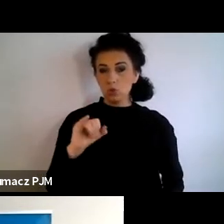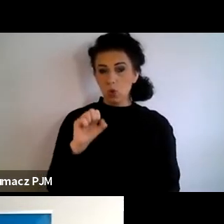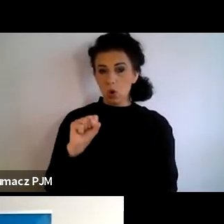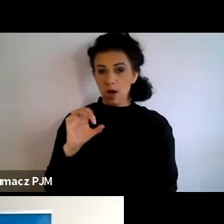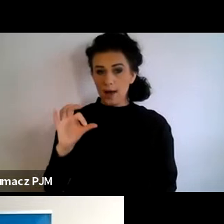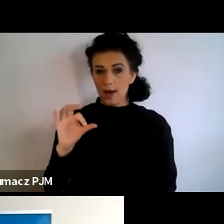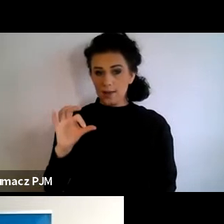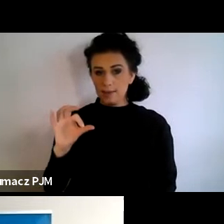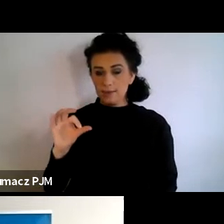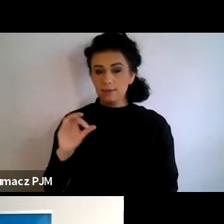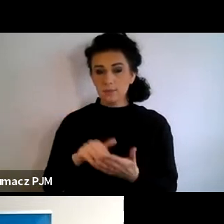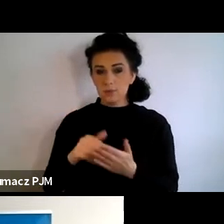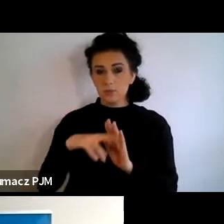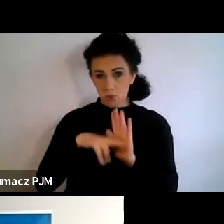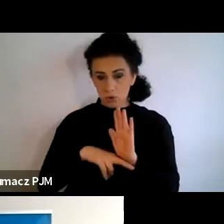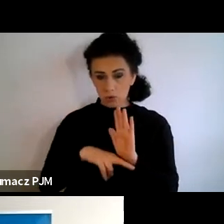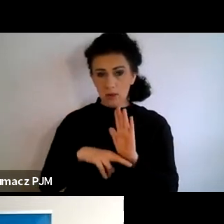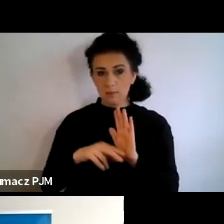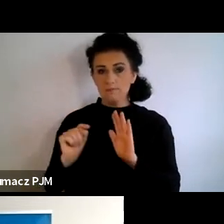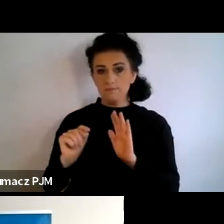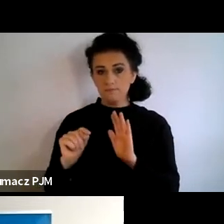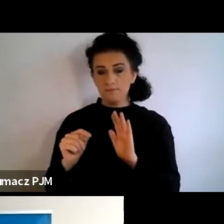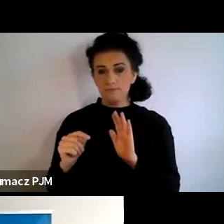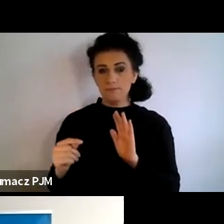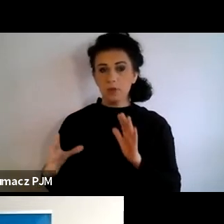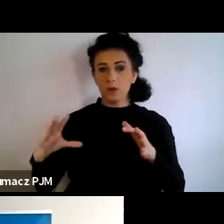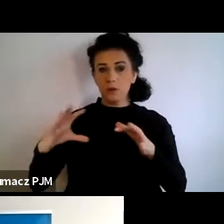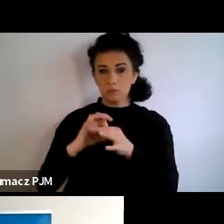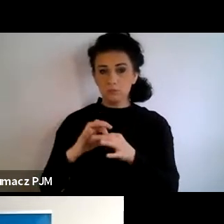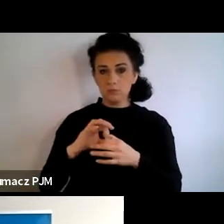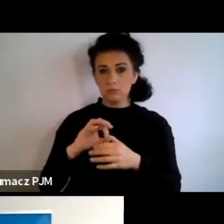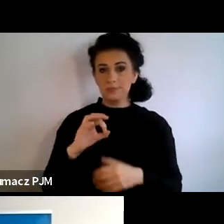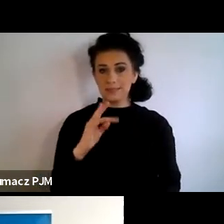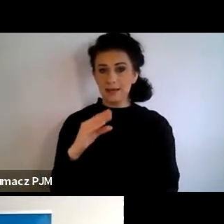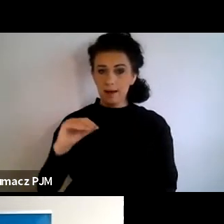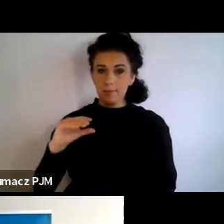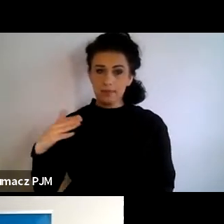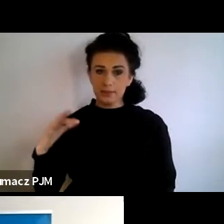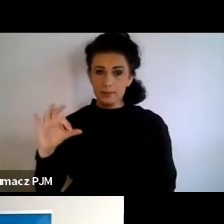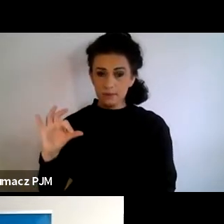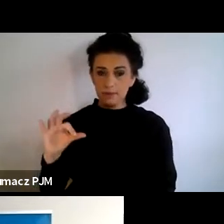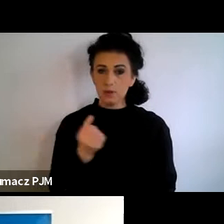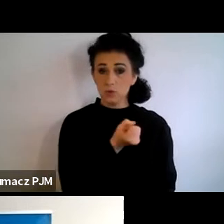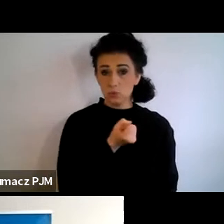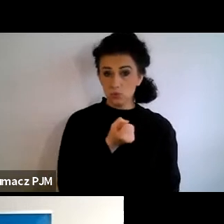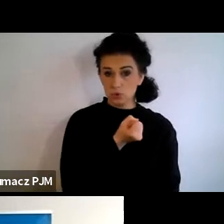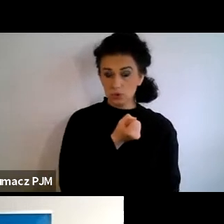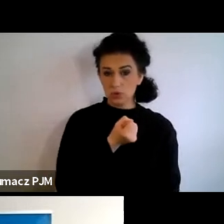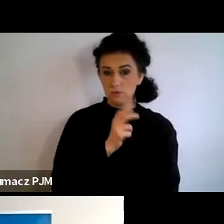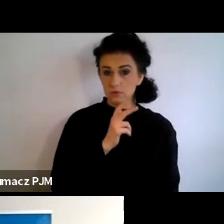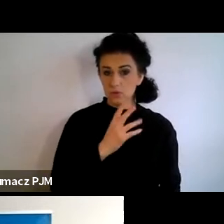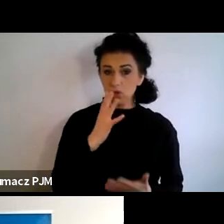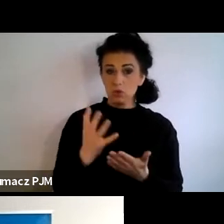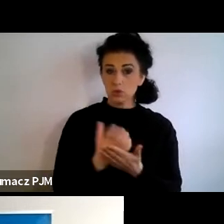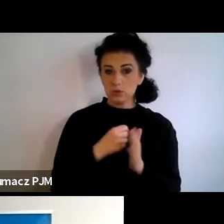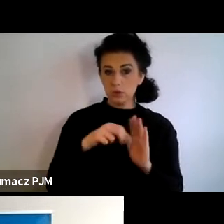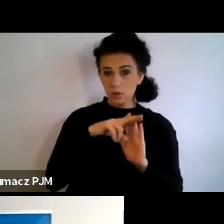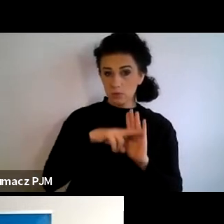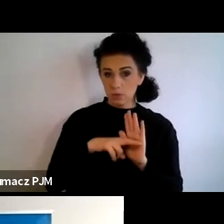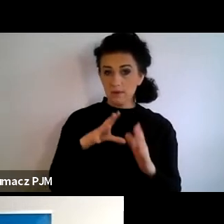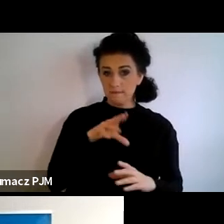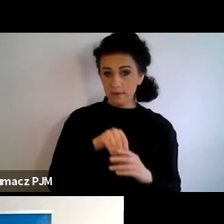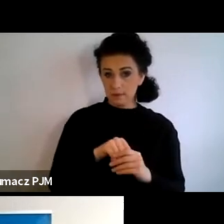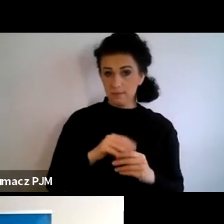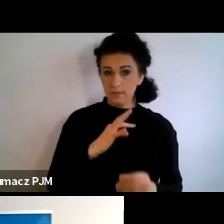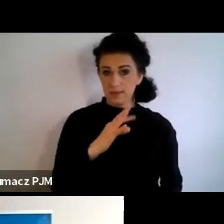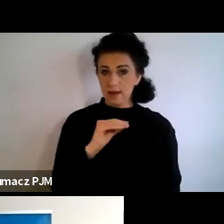odpowiednio oskryptowują aplikację Microsoft Teams, dzięki czemu użytkownikom, którzy korzystają z tego typu oprogramowania, no po